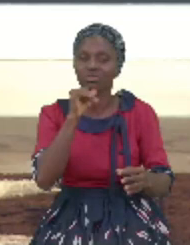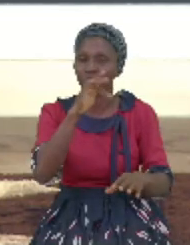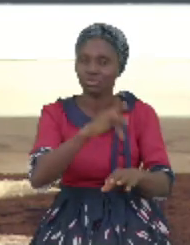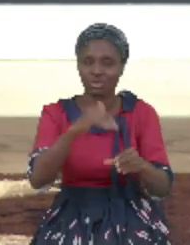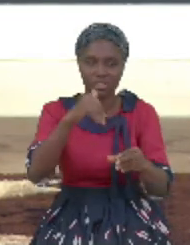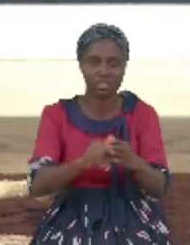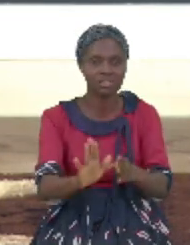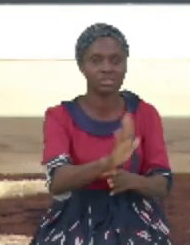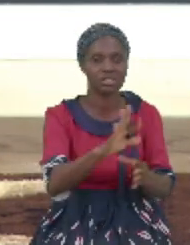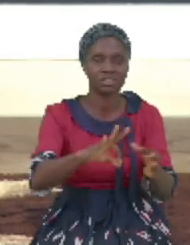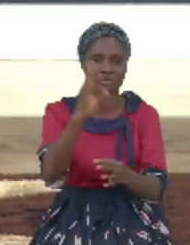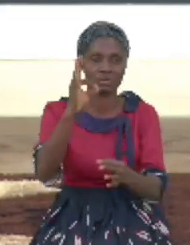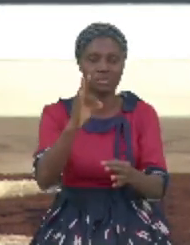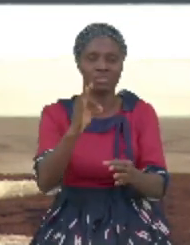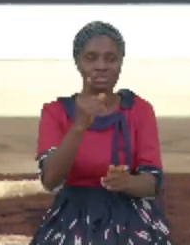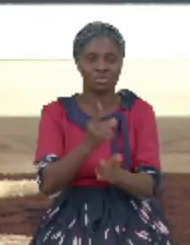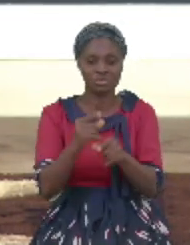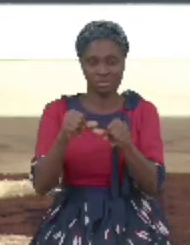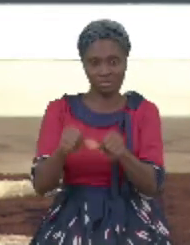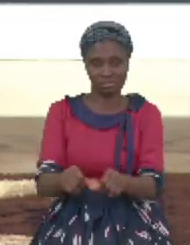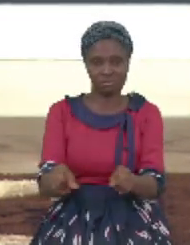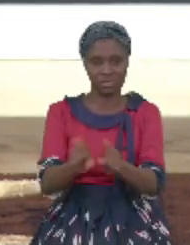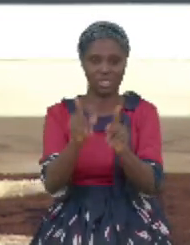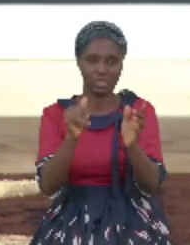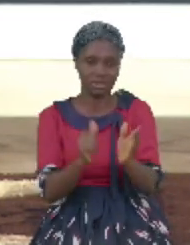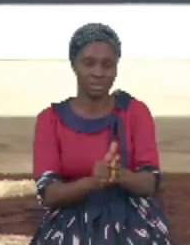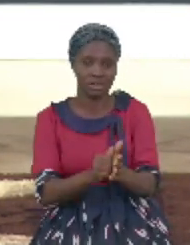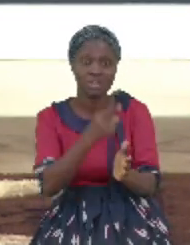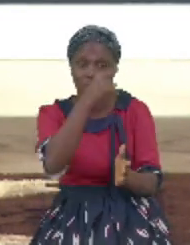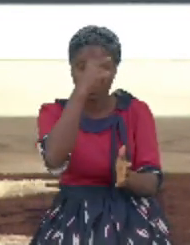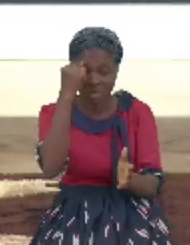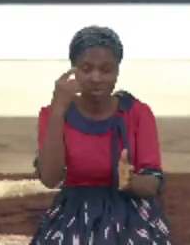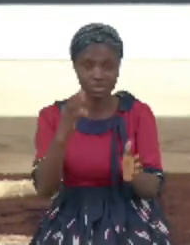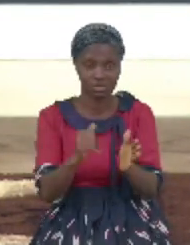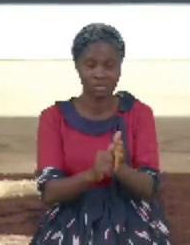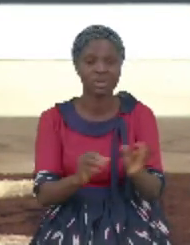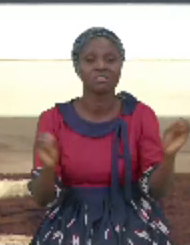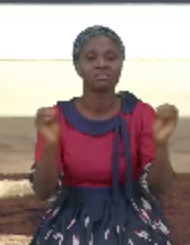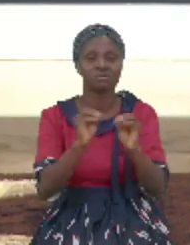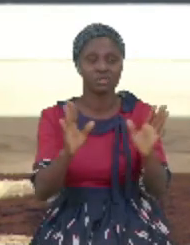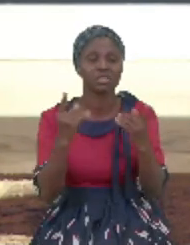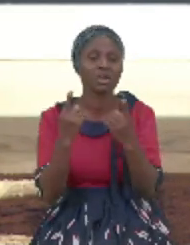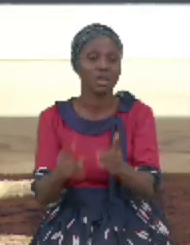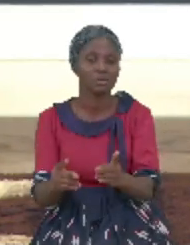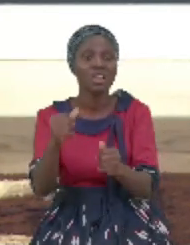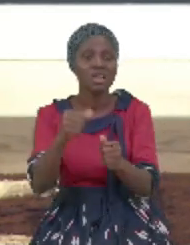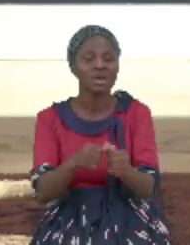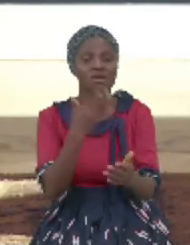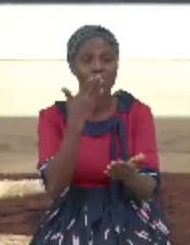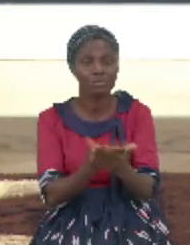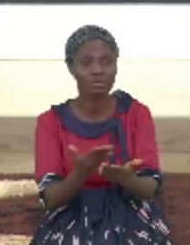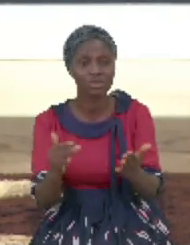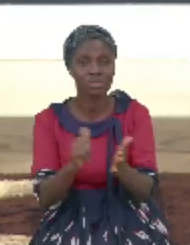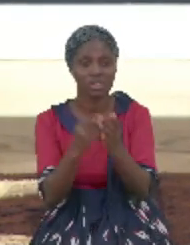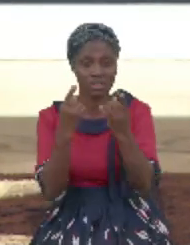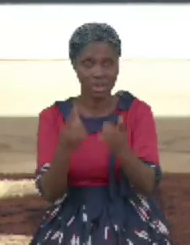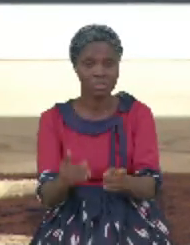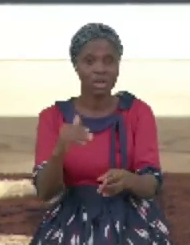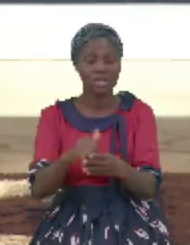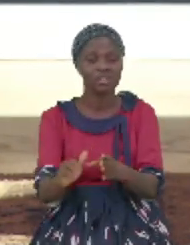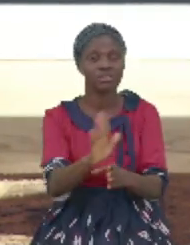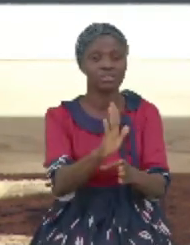ils restent apathiques, ils restent léthargiques, parce qu'ils restent ainsi, il n'y a rien qui se produise. Toute bonne